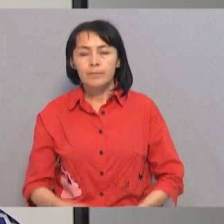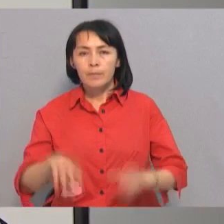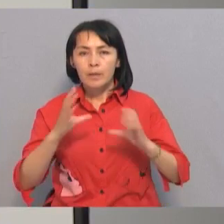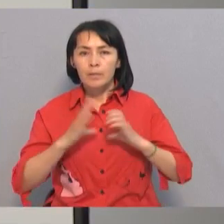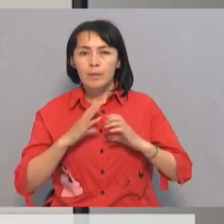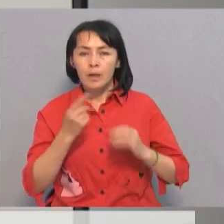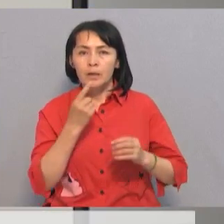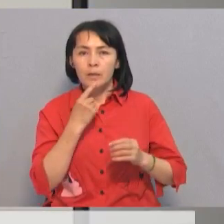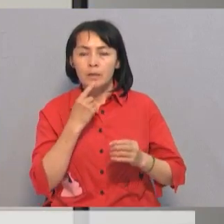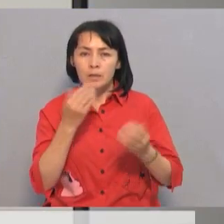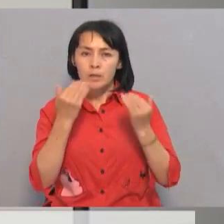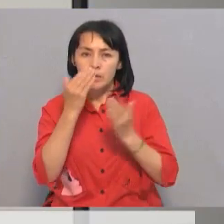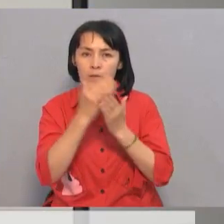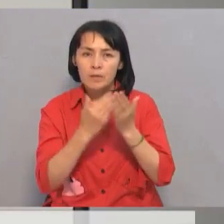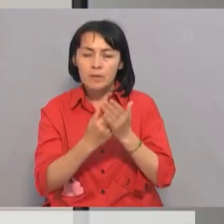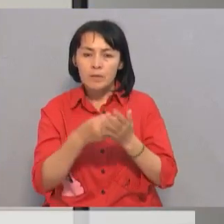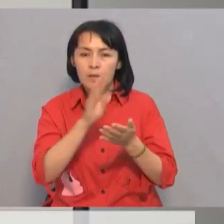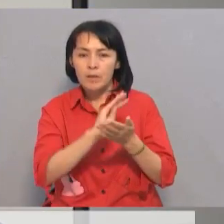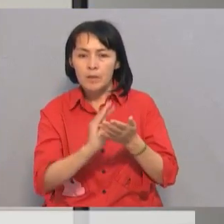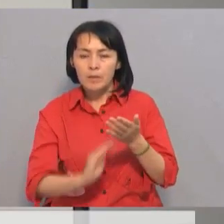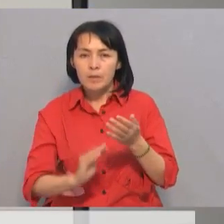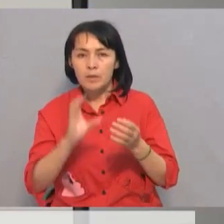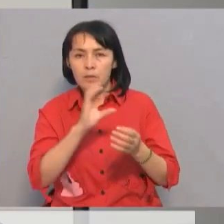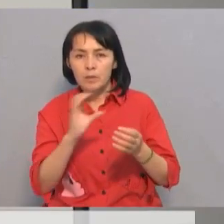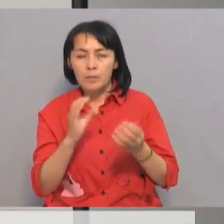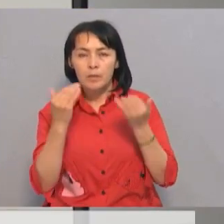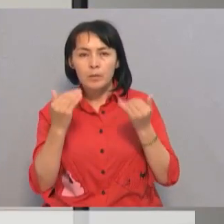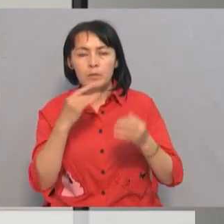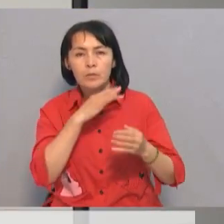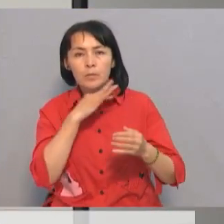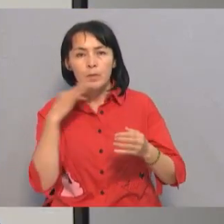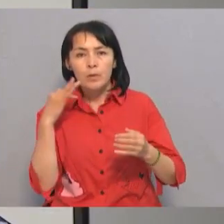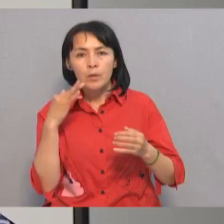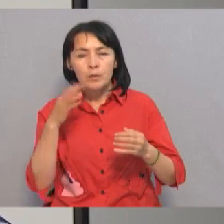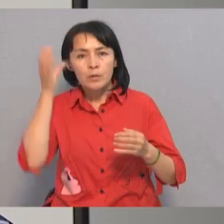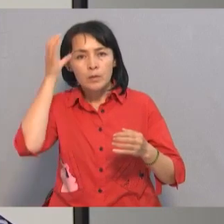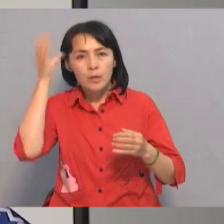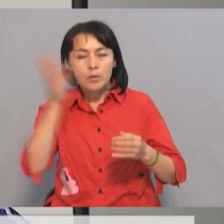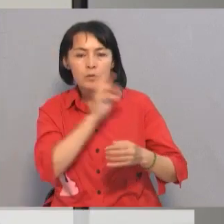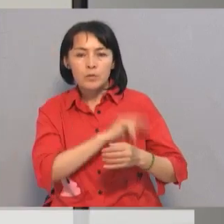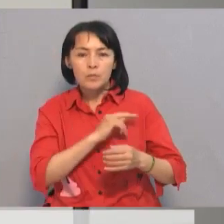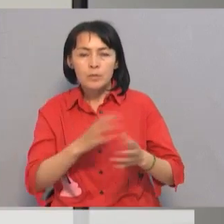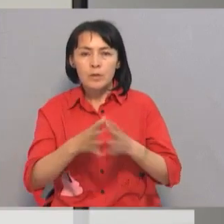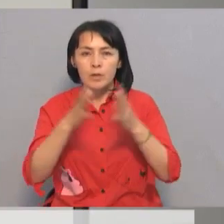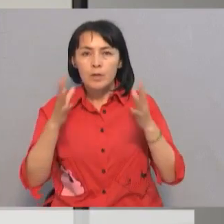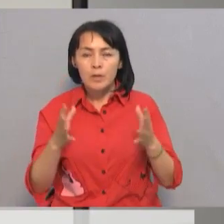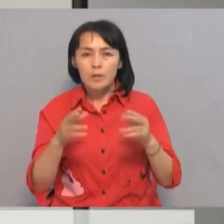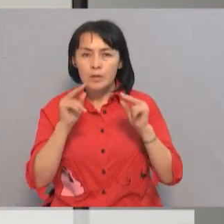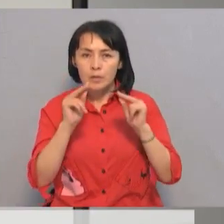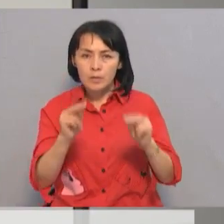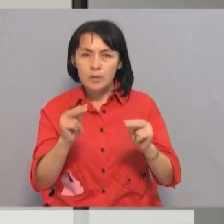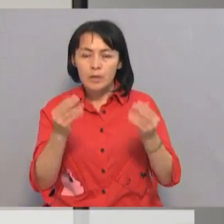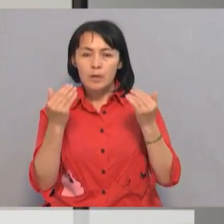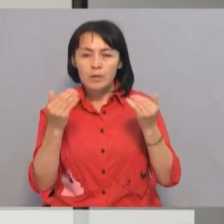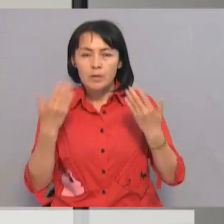Богатый язык и специфика стиля в произведениях Сокпакбаева легли в основу многих научных трудов. Наиболее реалистично